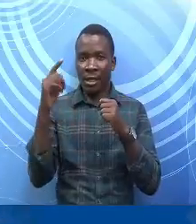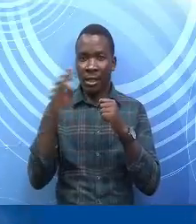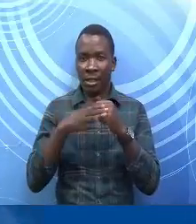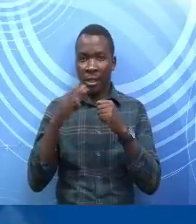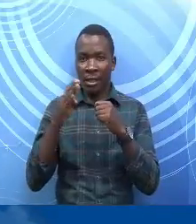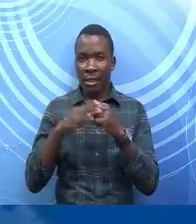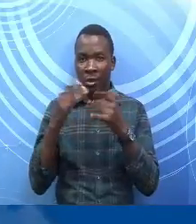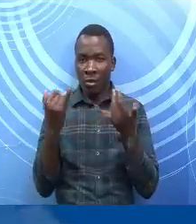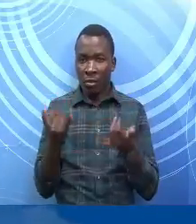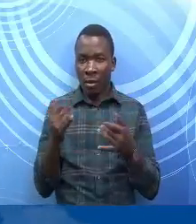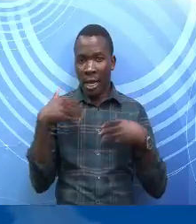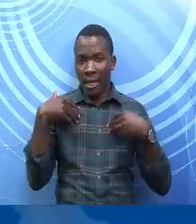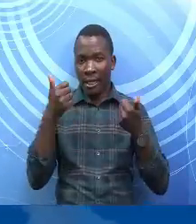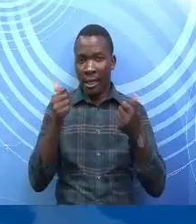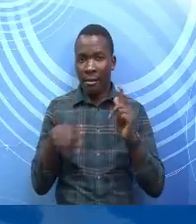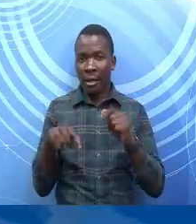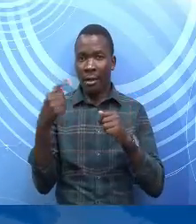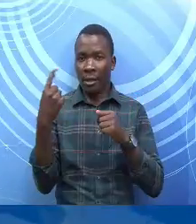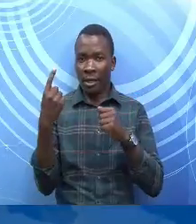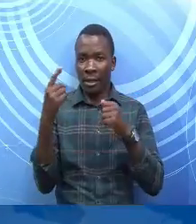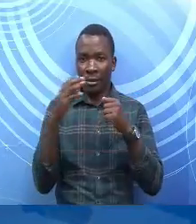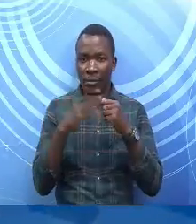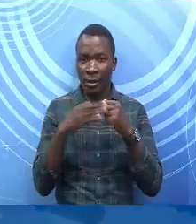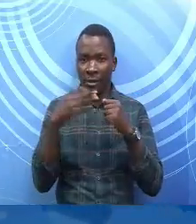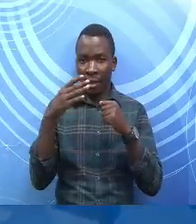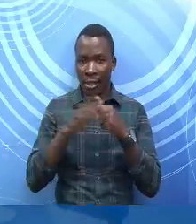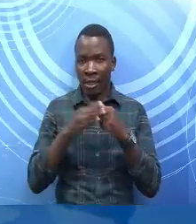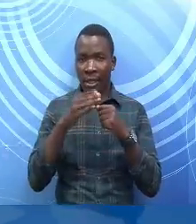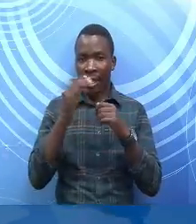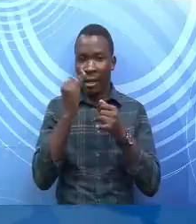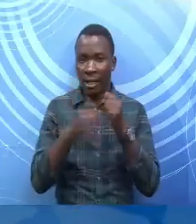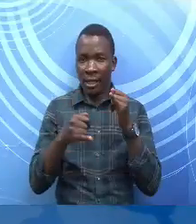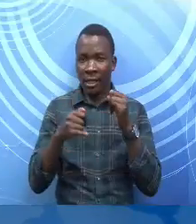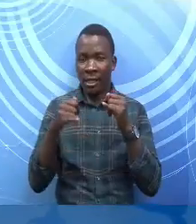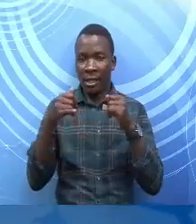18,199. Uyu munsi hakaba hakize abantu 189, abamaze gukira n'ibihumbi